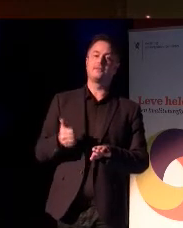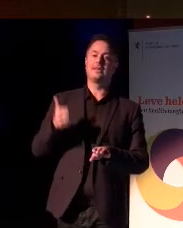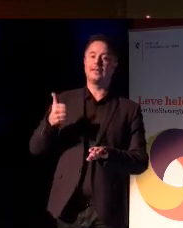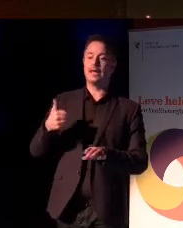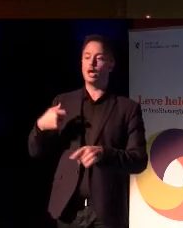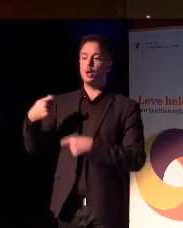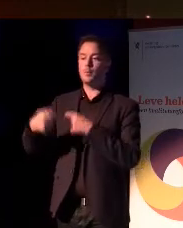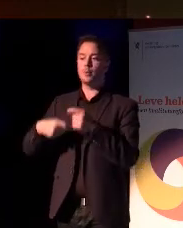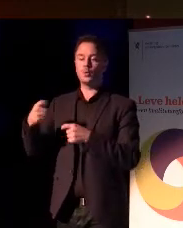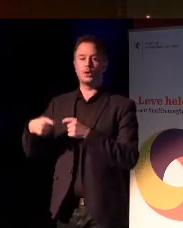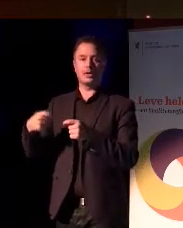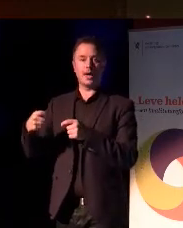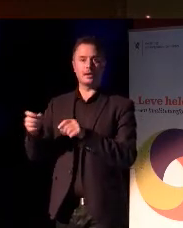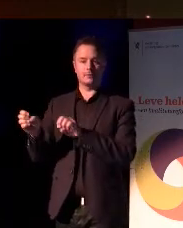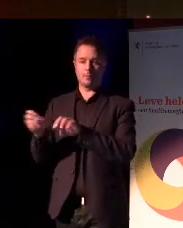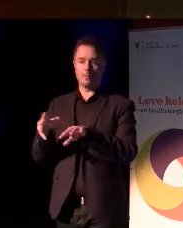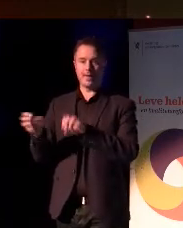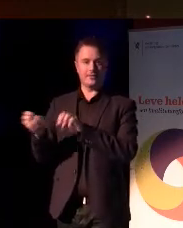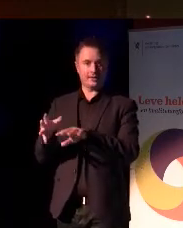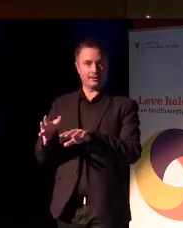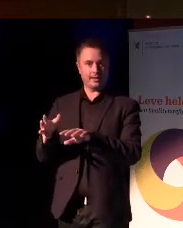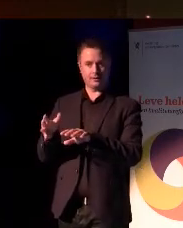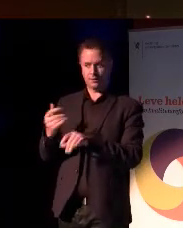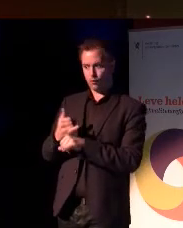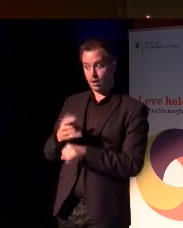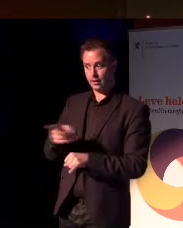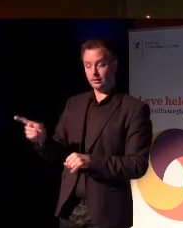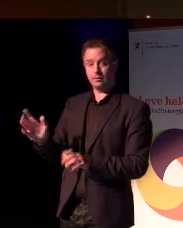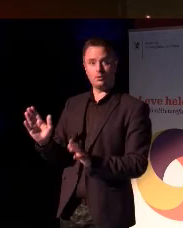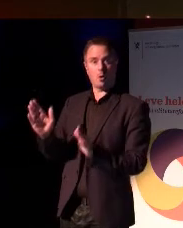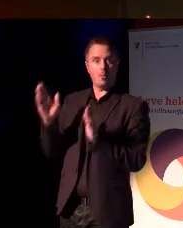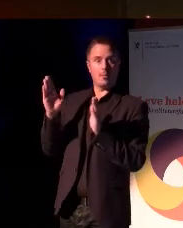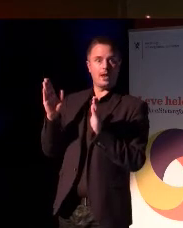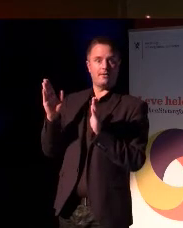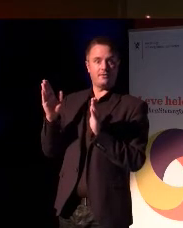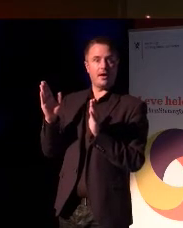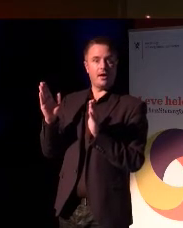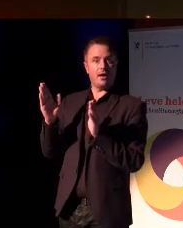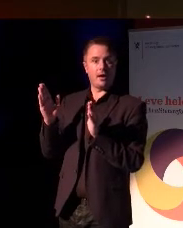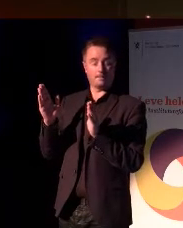Og der snakker de om disse brukeropplevelsene